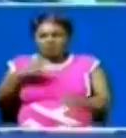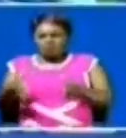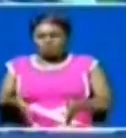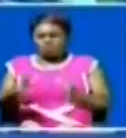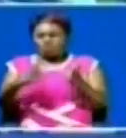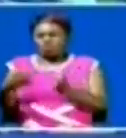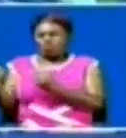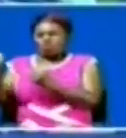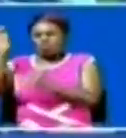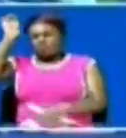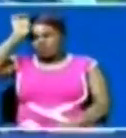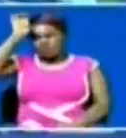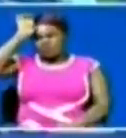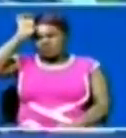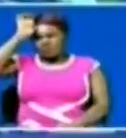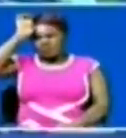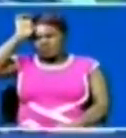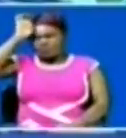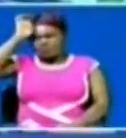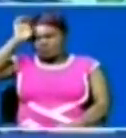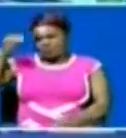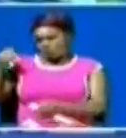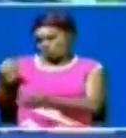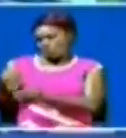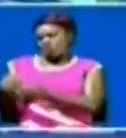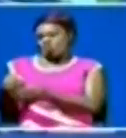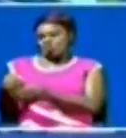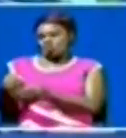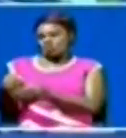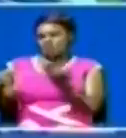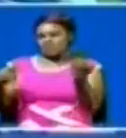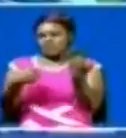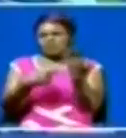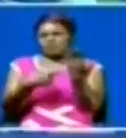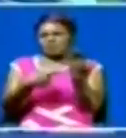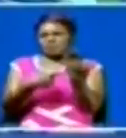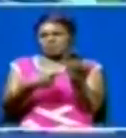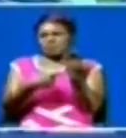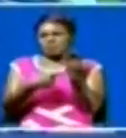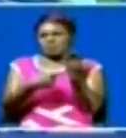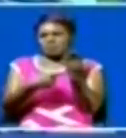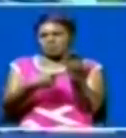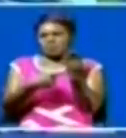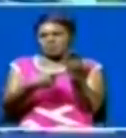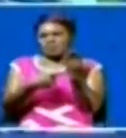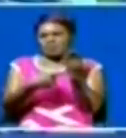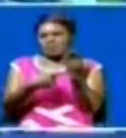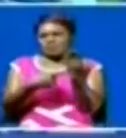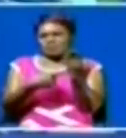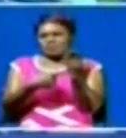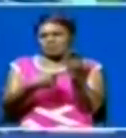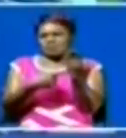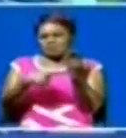kwenda Eldoret tuko tu karibu hapo na karibu na technology. That is pale